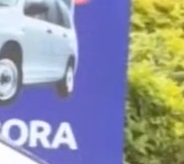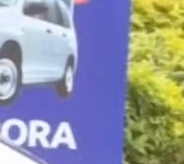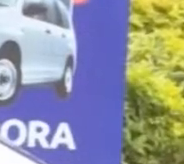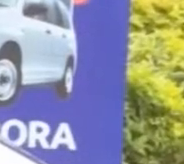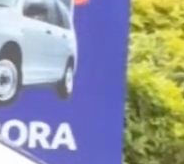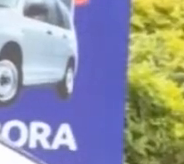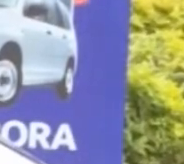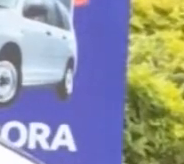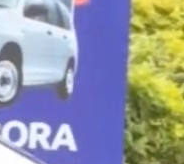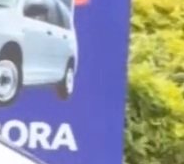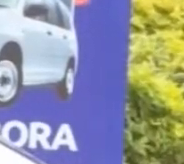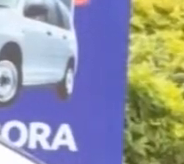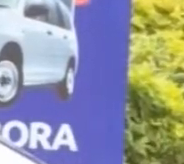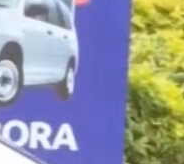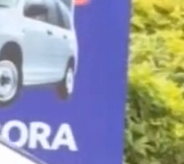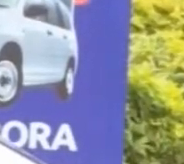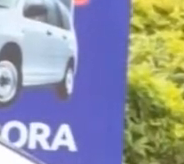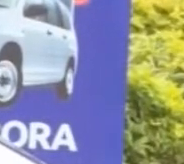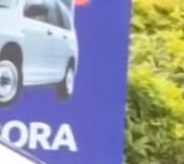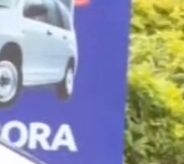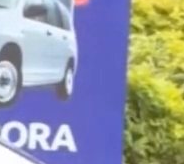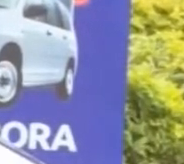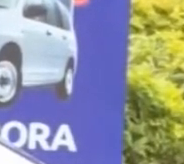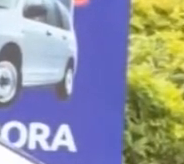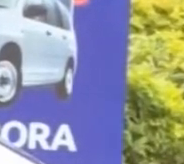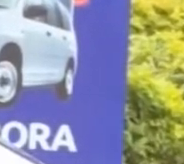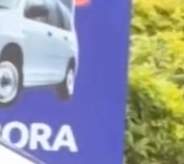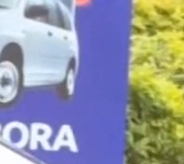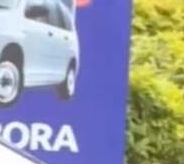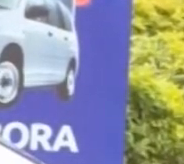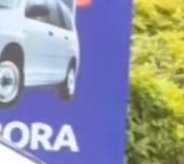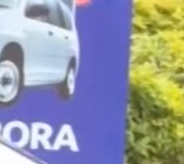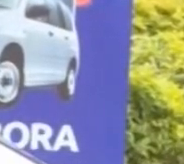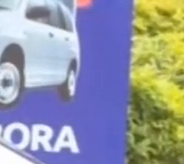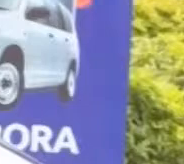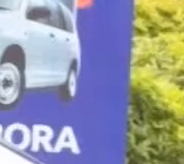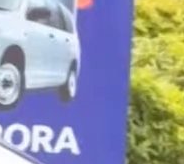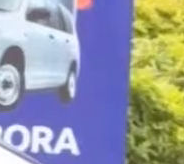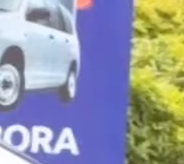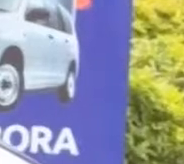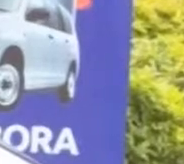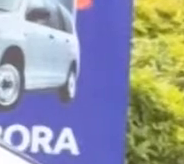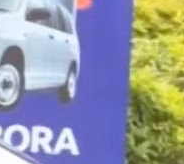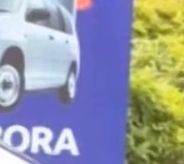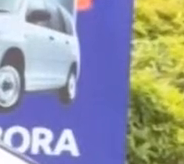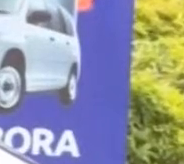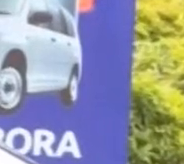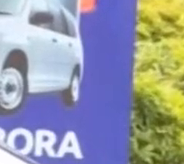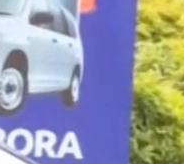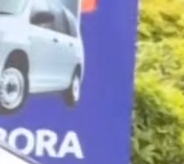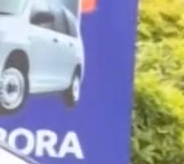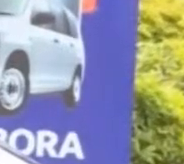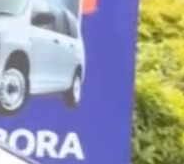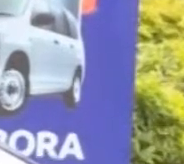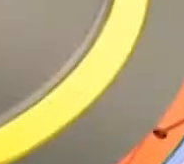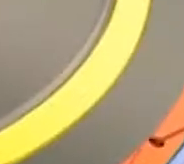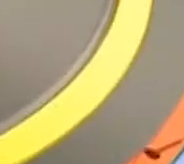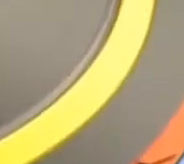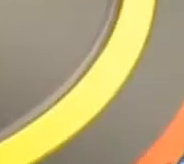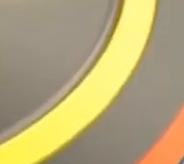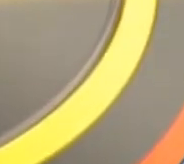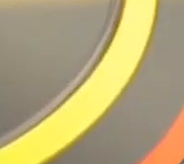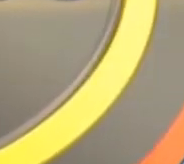pin yako, utakuwa umekelea bid ya hii Nissan Note. Inakungoja wewe mahali popote ulipo. Mimi na mtumishi, tutakupea.